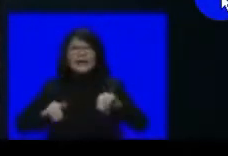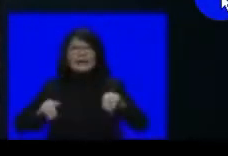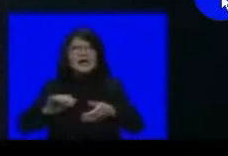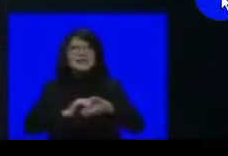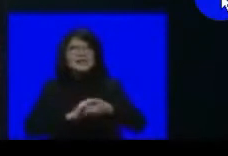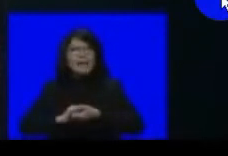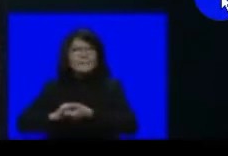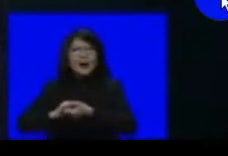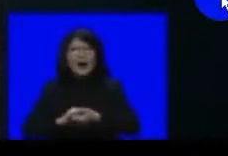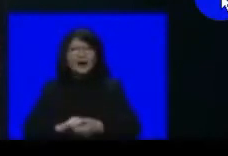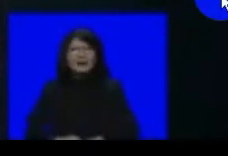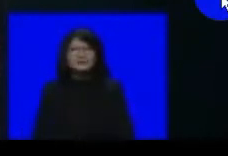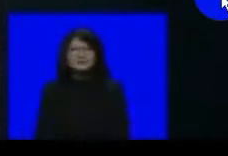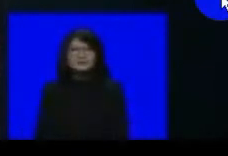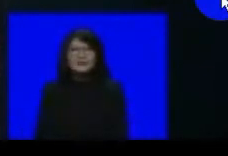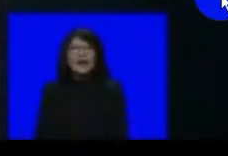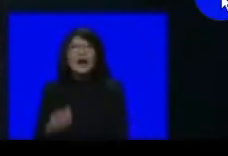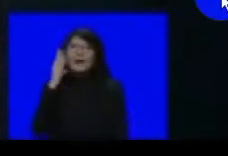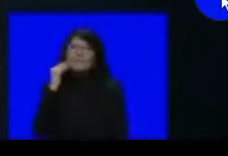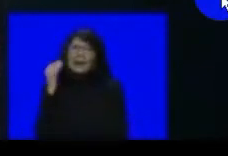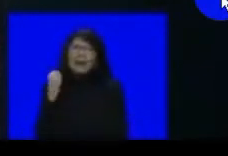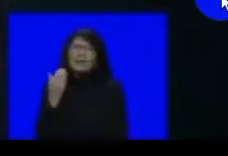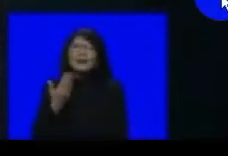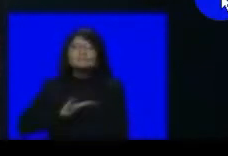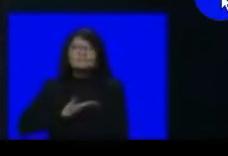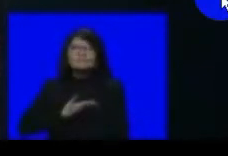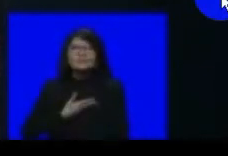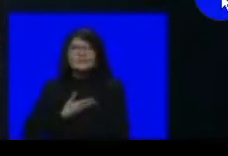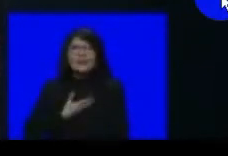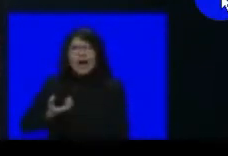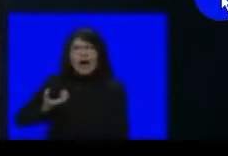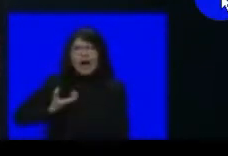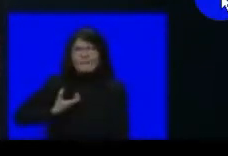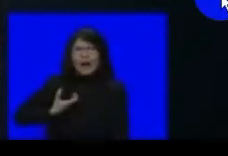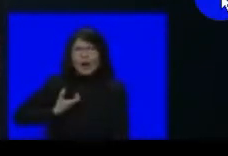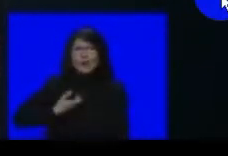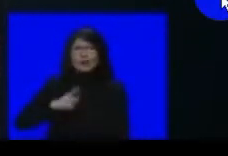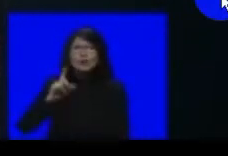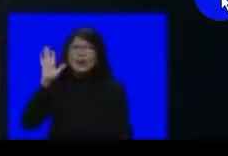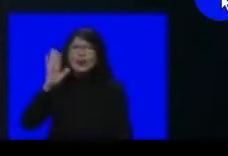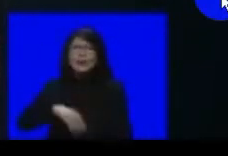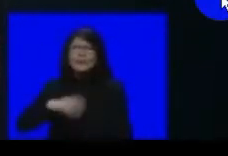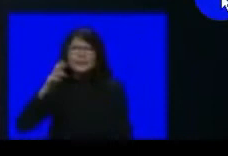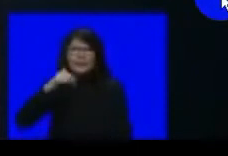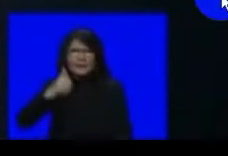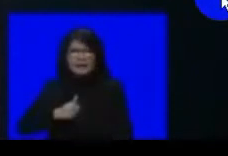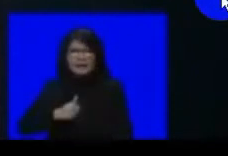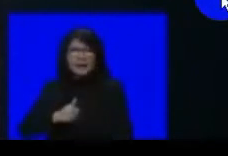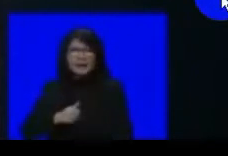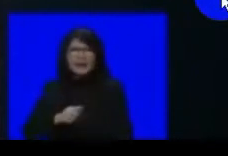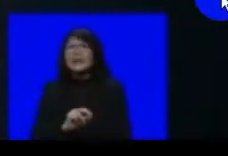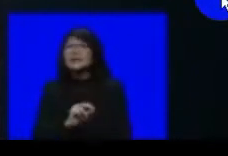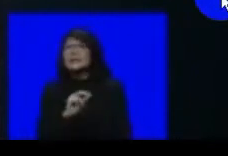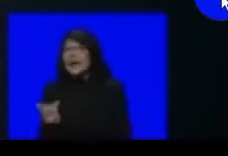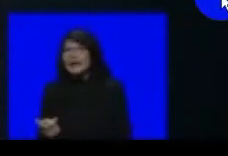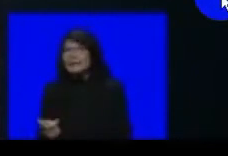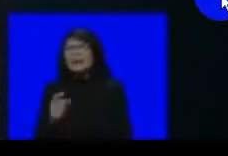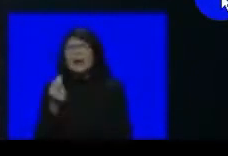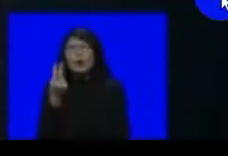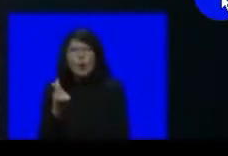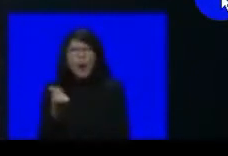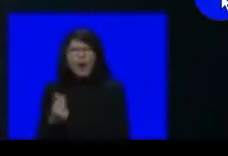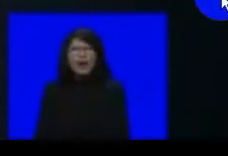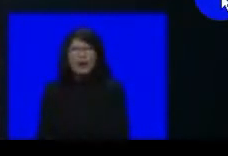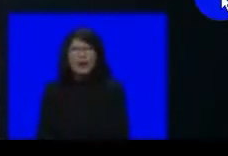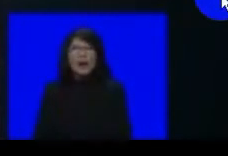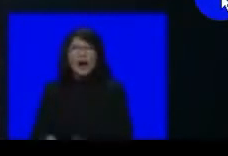kerjasama. Sehingga pengalaman yang saya dapatkan adalah kemauan itu lebih penting daripada adanya uang. Ya,